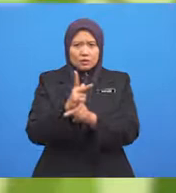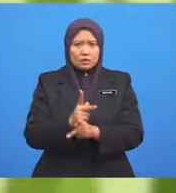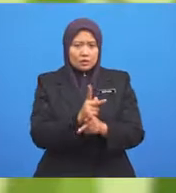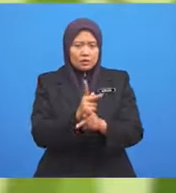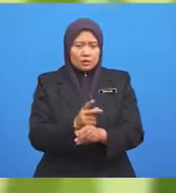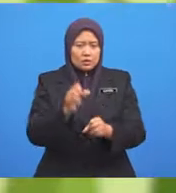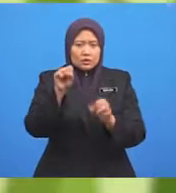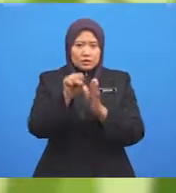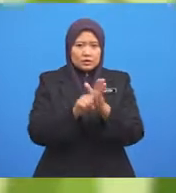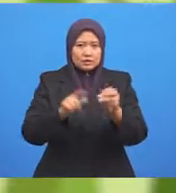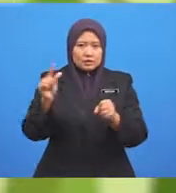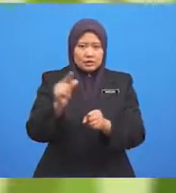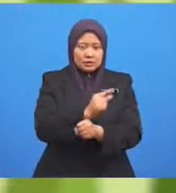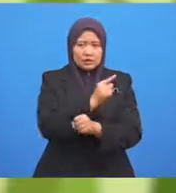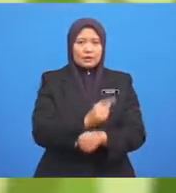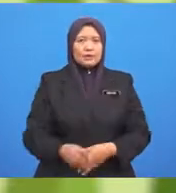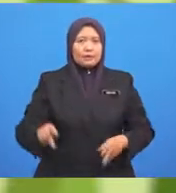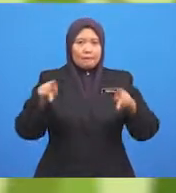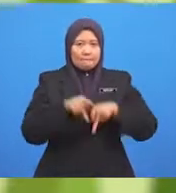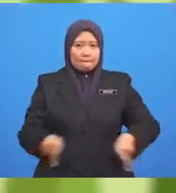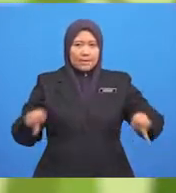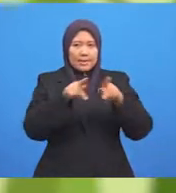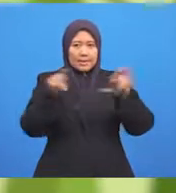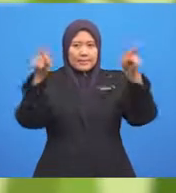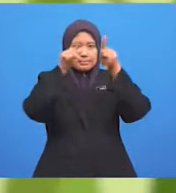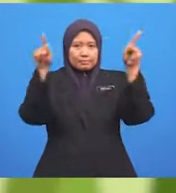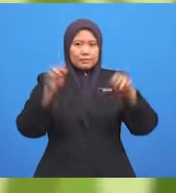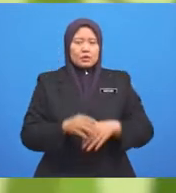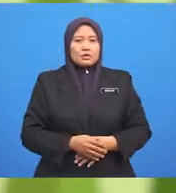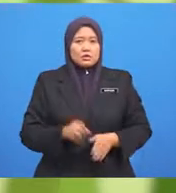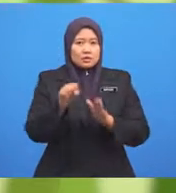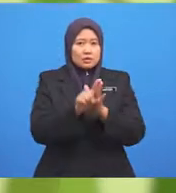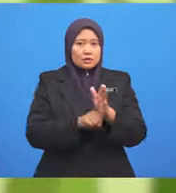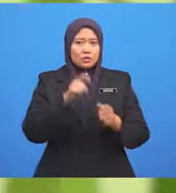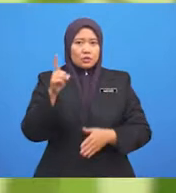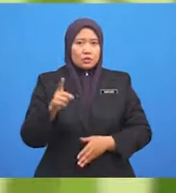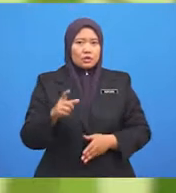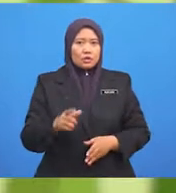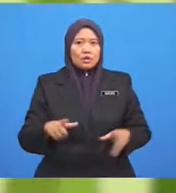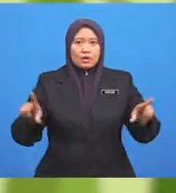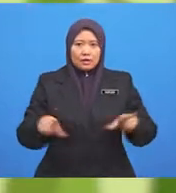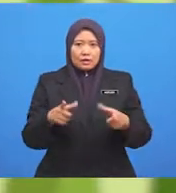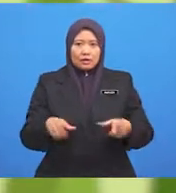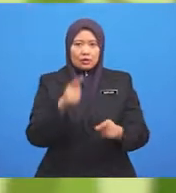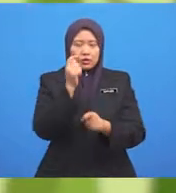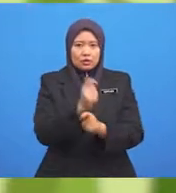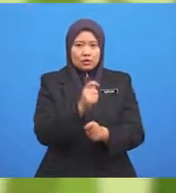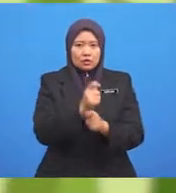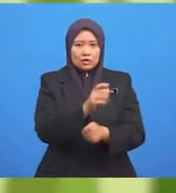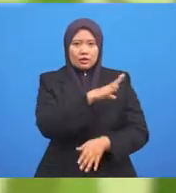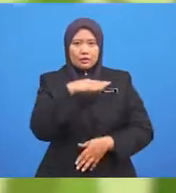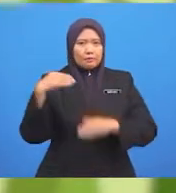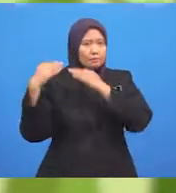segenap pangkat. Jadi murid-murid, seseorang yang melaksanakan tugas dan memikul